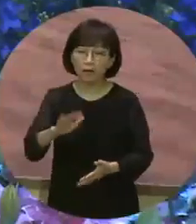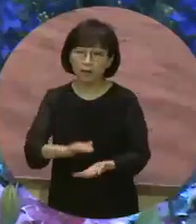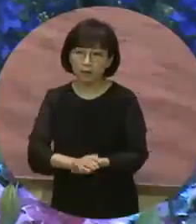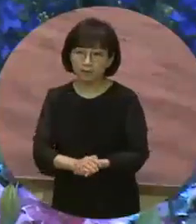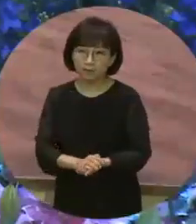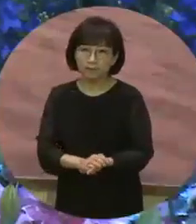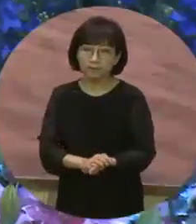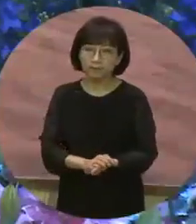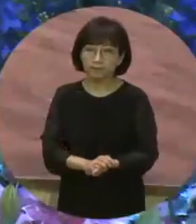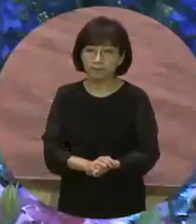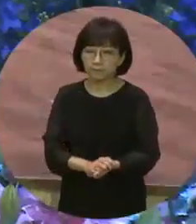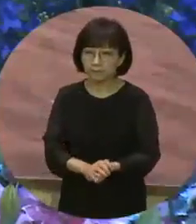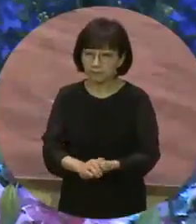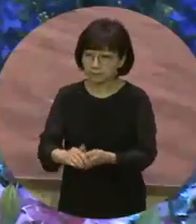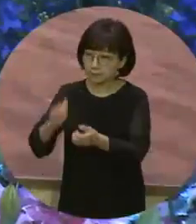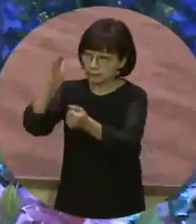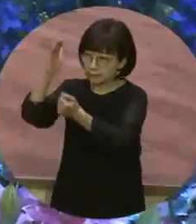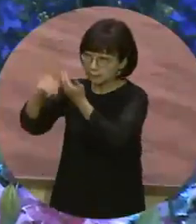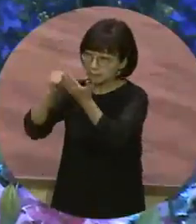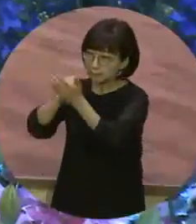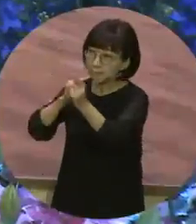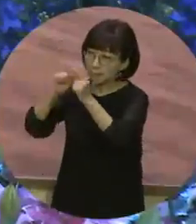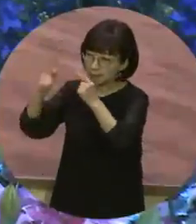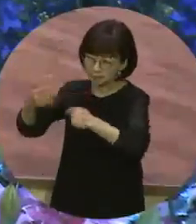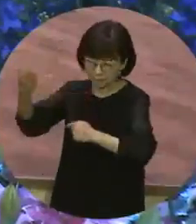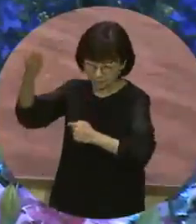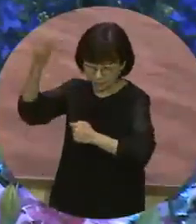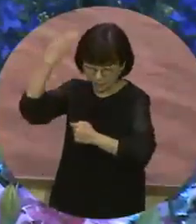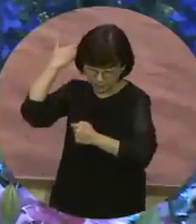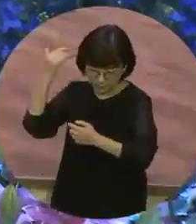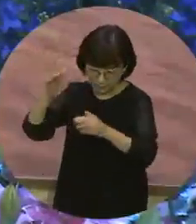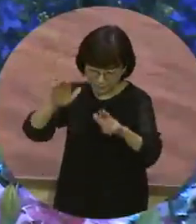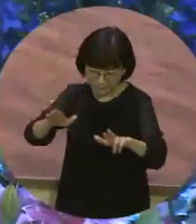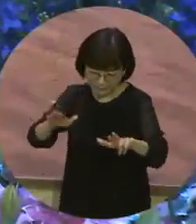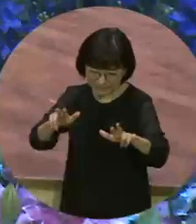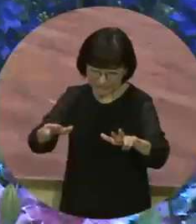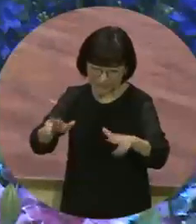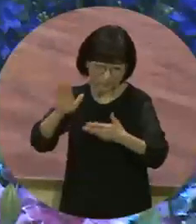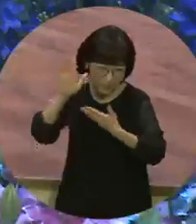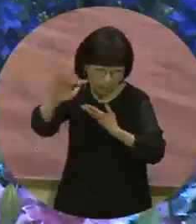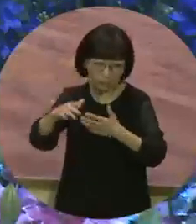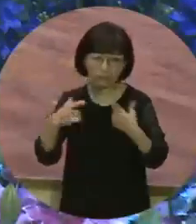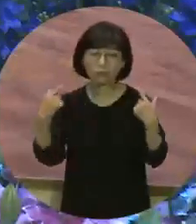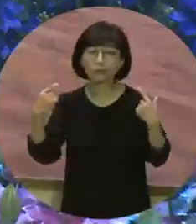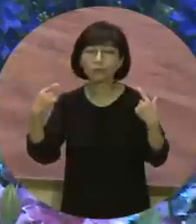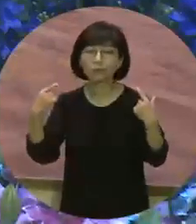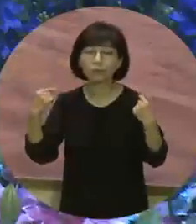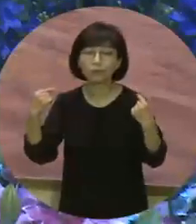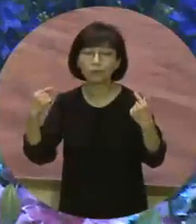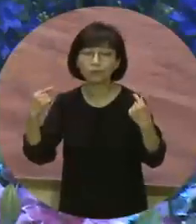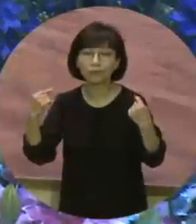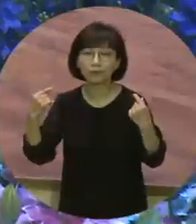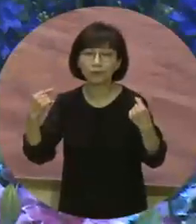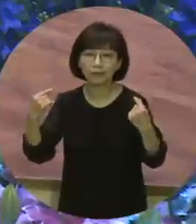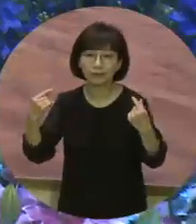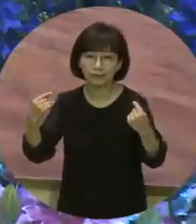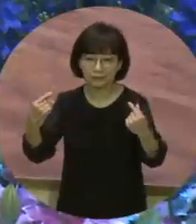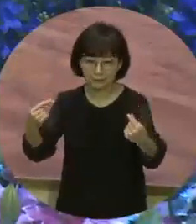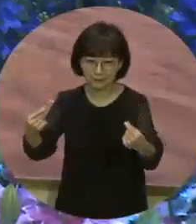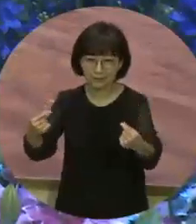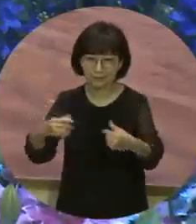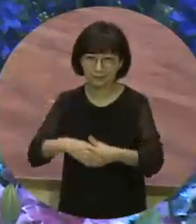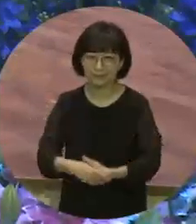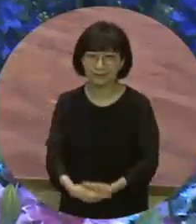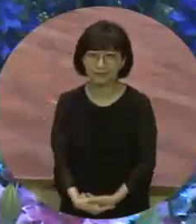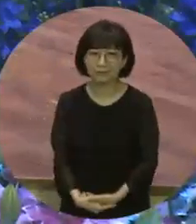뭐 있어요? 하나님 말씀 거예요. 야, 너가 지금 볼 때 너 환경이 지금 육신적으로 볼 때 선택하는 과정이